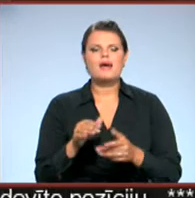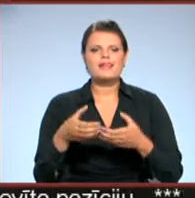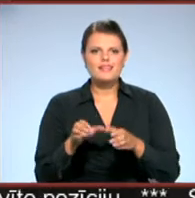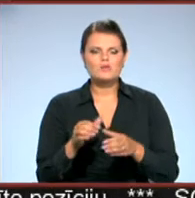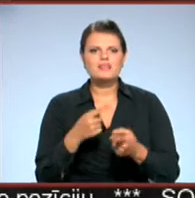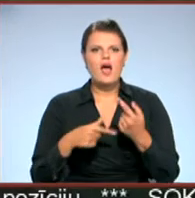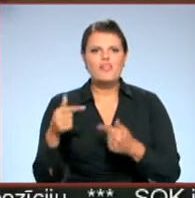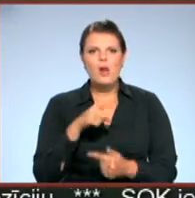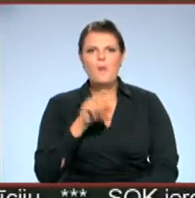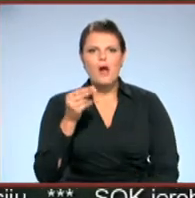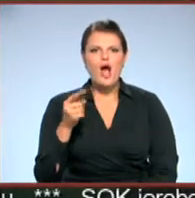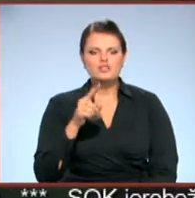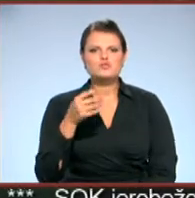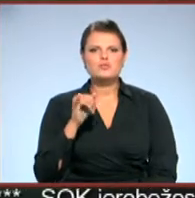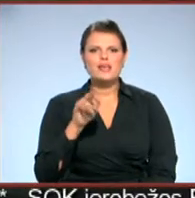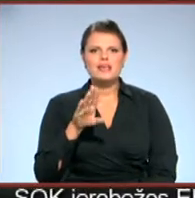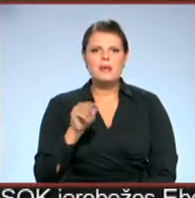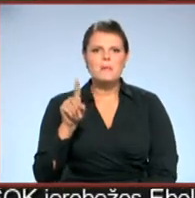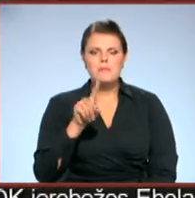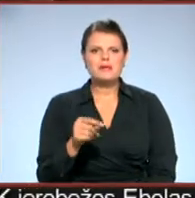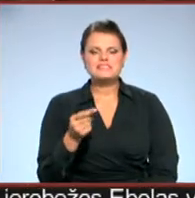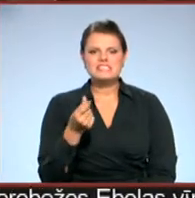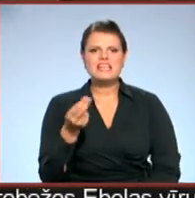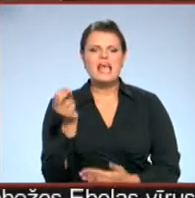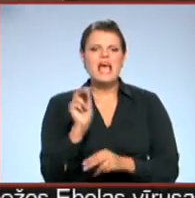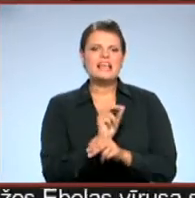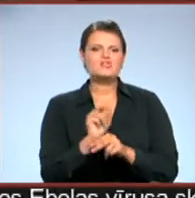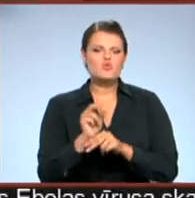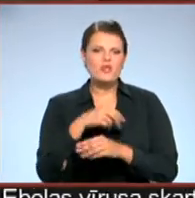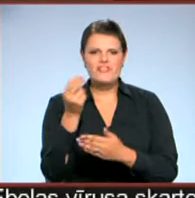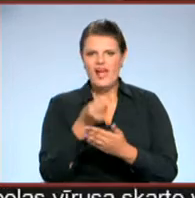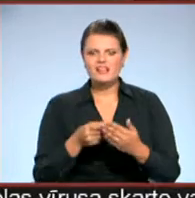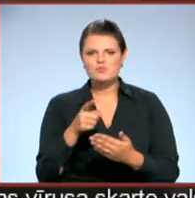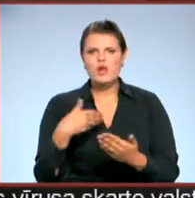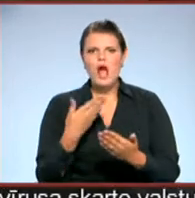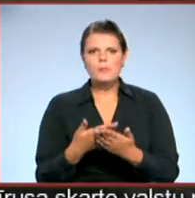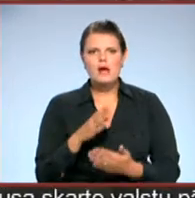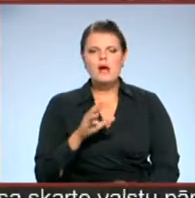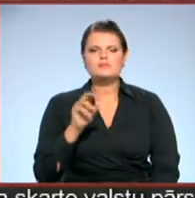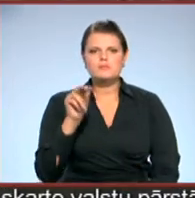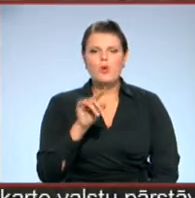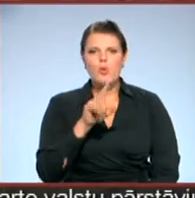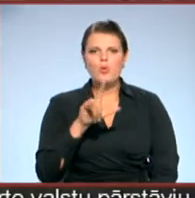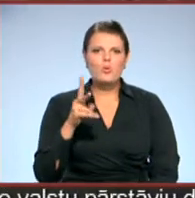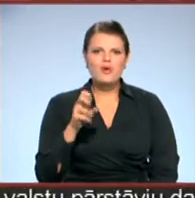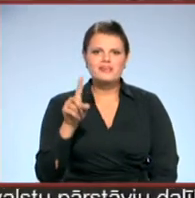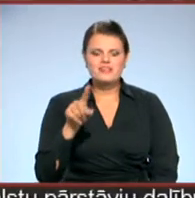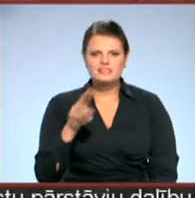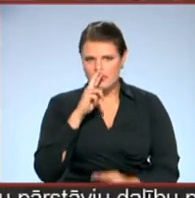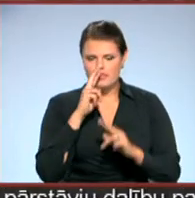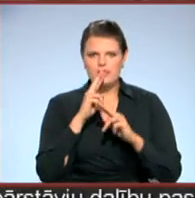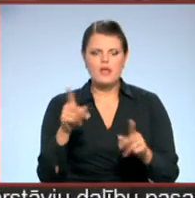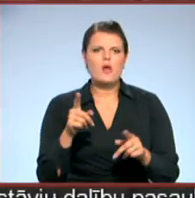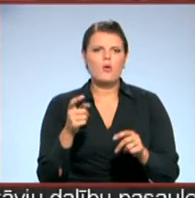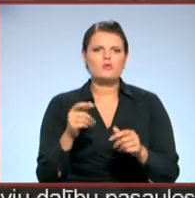atgriežas Dacis Pāžas un Irbis Grīnbergs, nu pat restaurētā glezna, tajā atainots apustulis Lūkas. Gleznu nejauši draudzes locekli